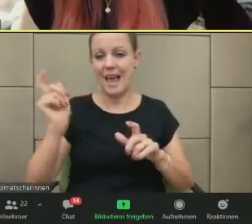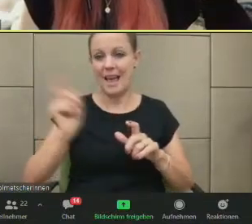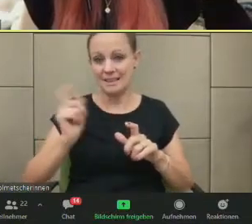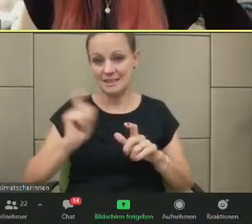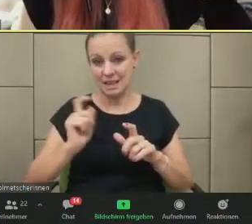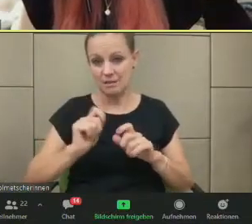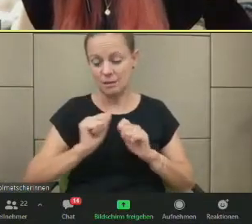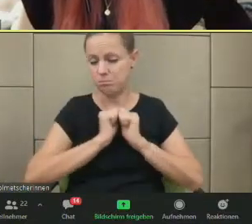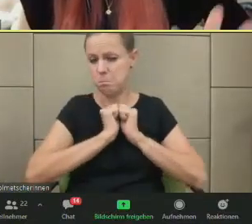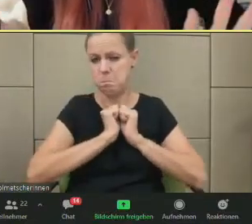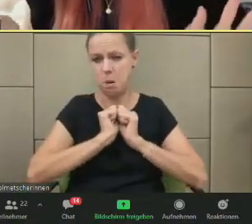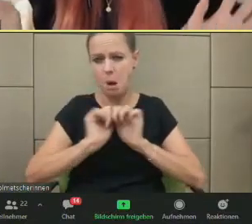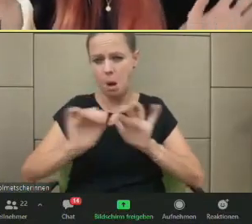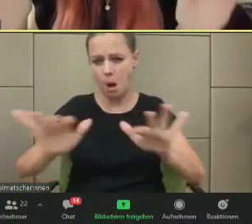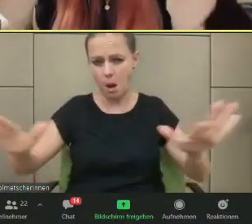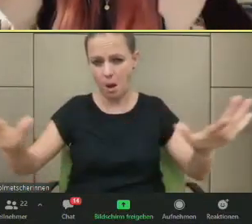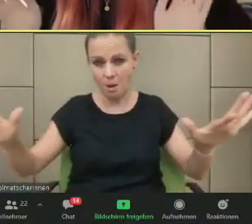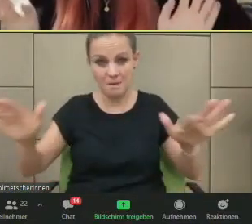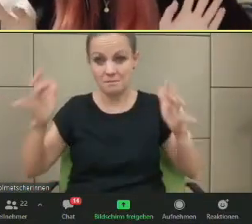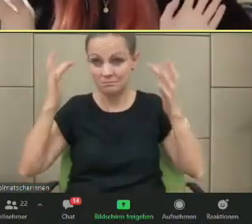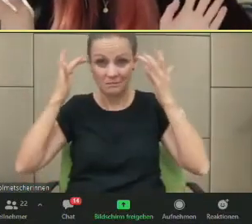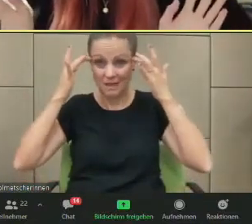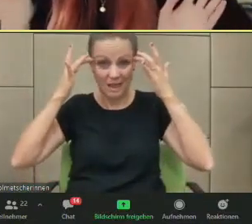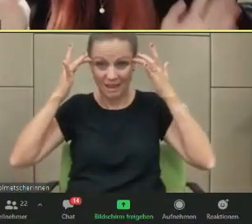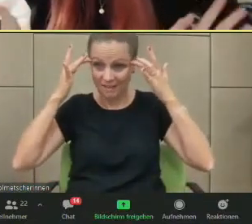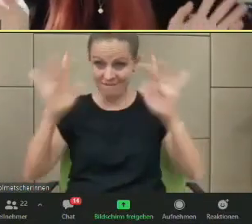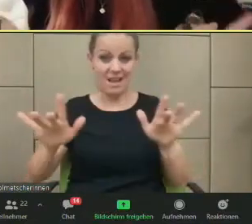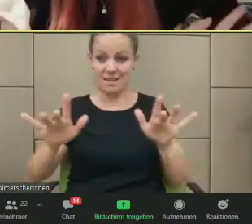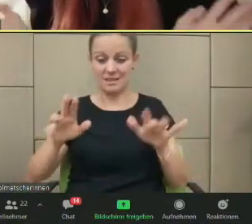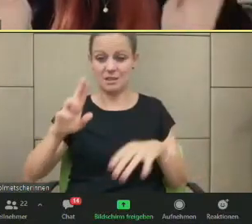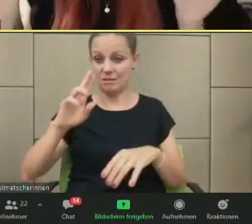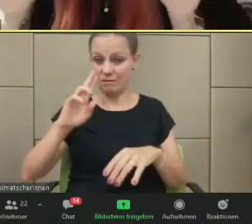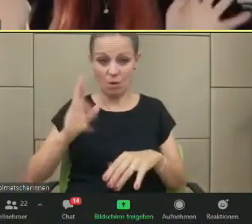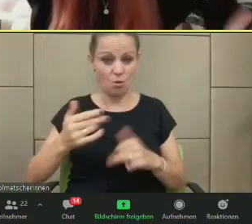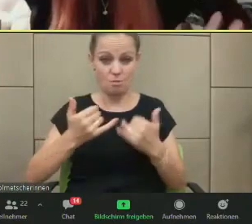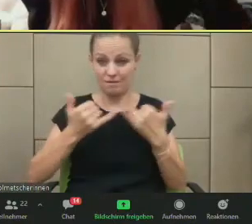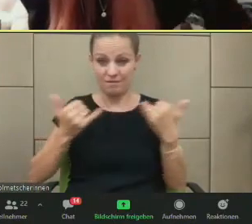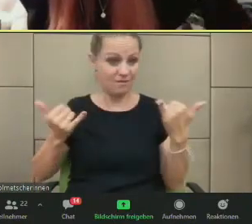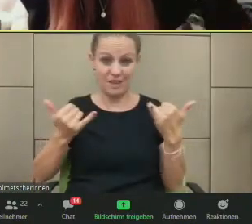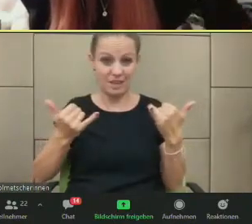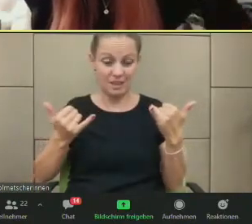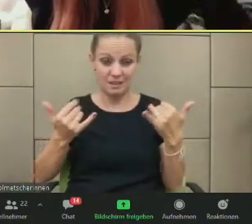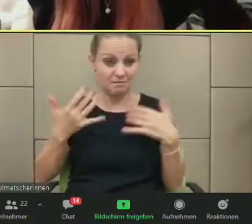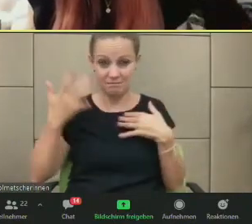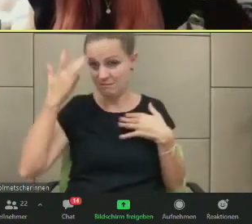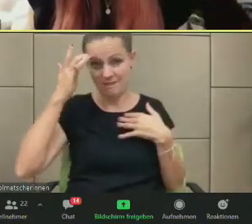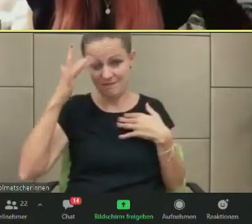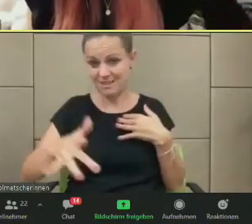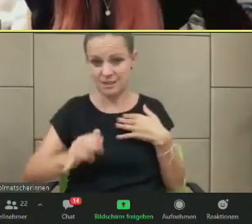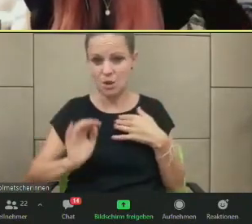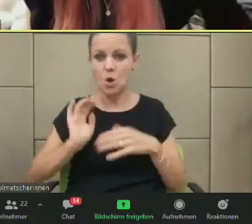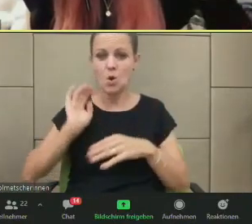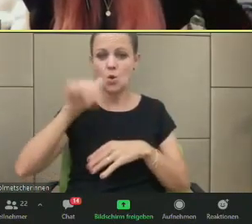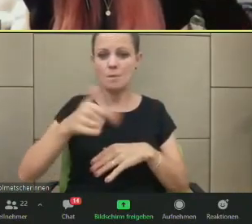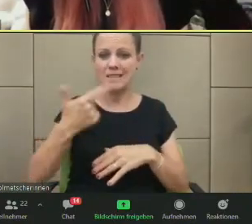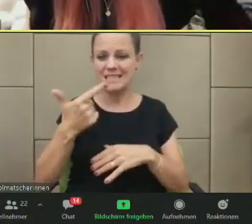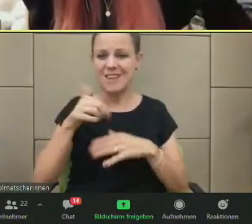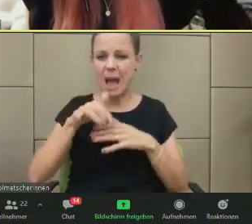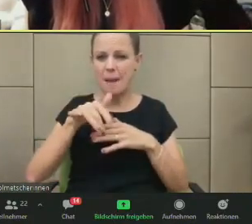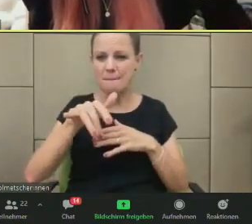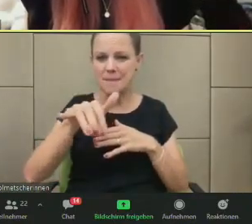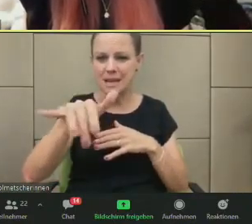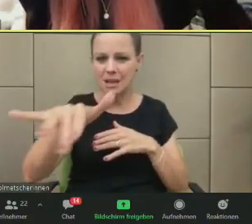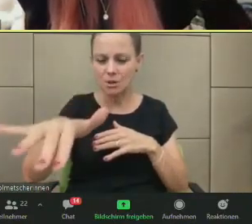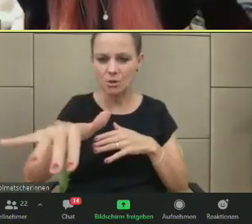das viral, aus welchen Gründen auch immer. Ich kann es bis heute nicht erklären, wie und warum, wie das gegangen ist, aber das hatte über 2 Millionen Views